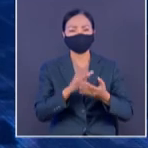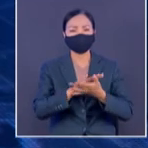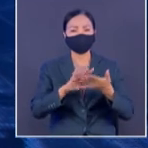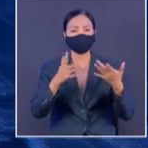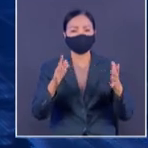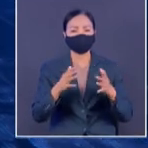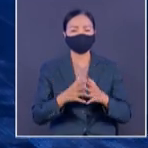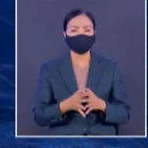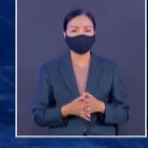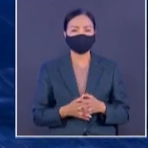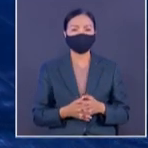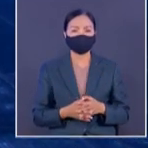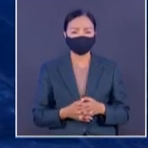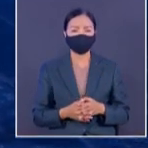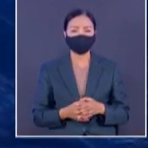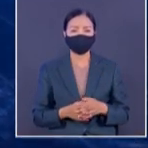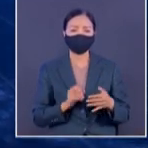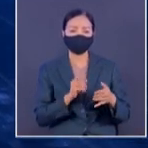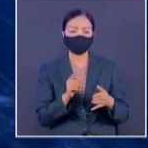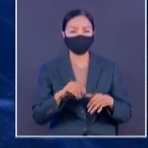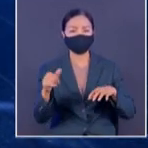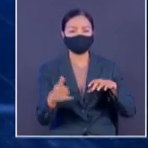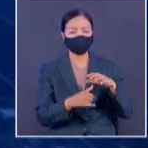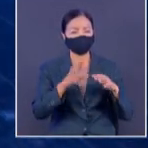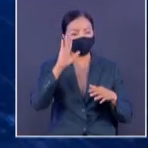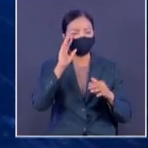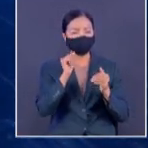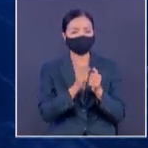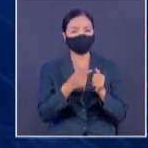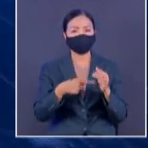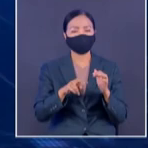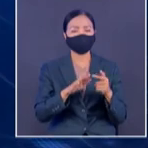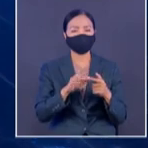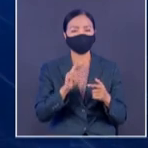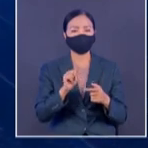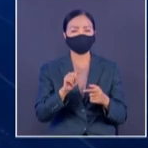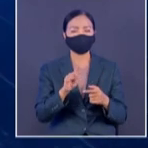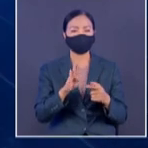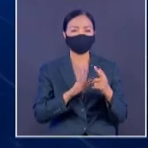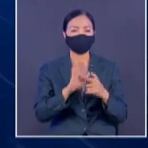ก็ไปแจ้งรับการเยียวยาที่สถานีตำรวจภูธรปราณบุรีได้นะครับ